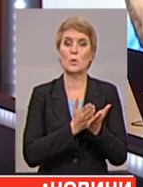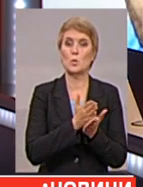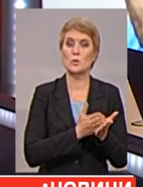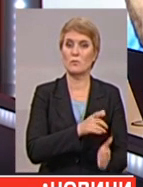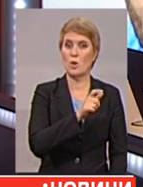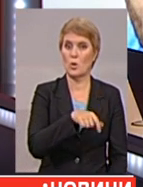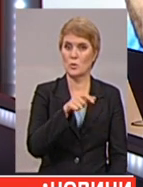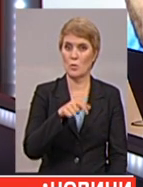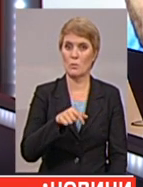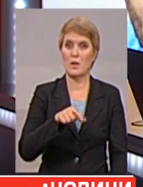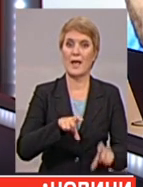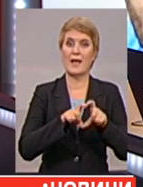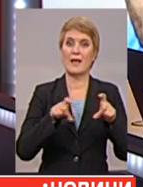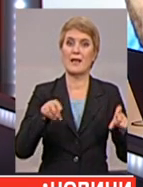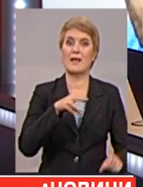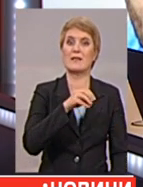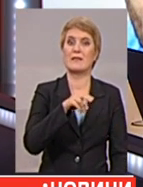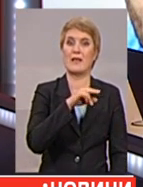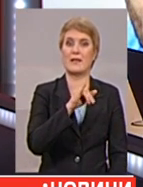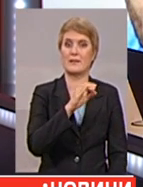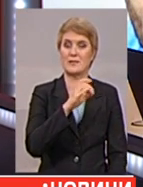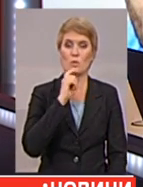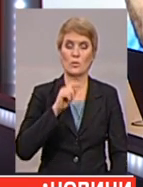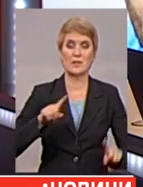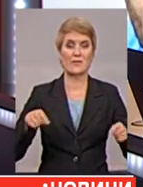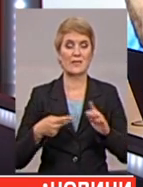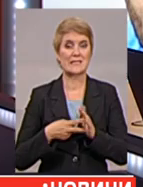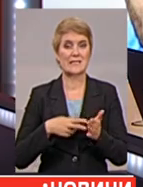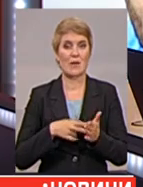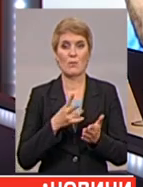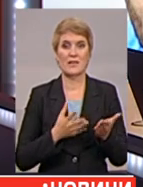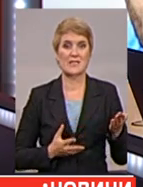«Тедіс Україна», яким уже повідомлено про підозру, створили схему ухиляння від